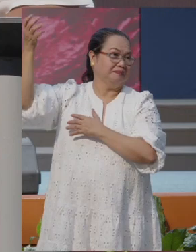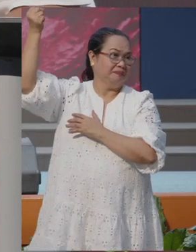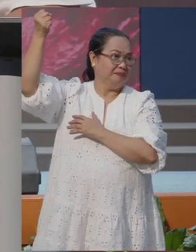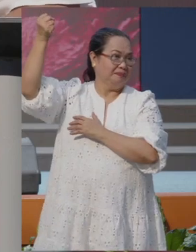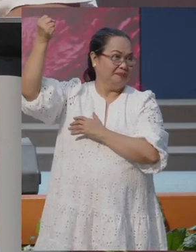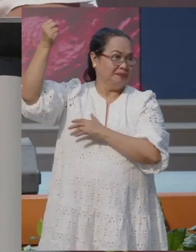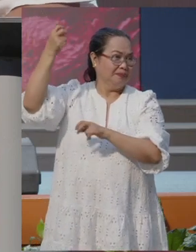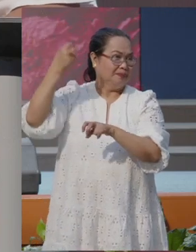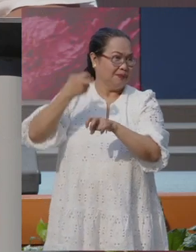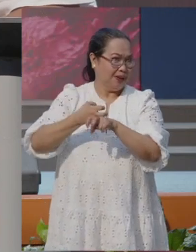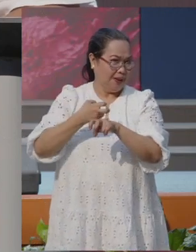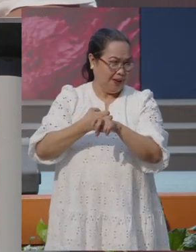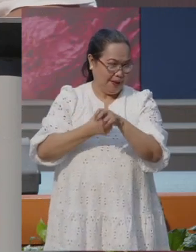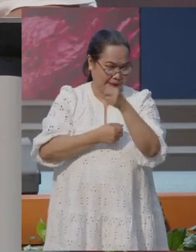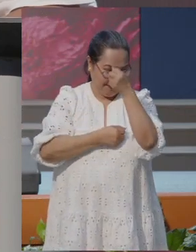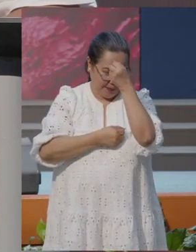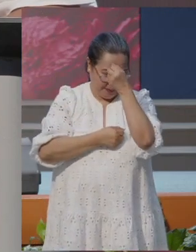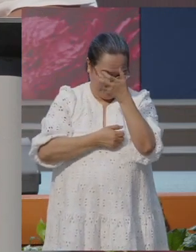Napakahirap sundin ito.